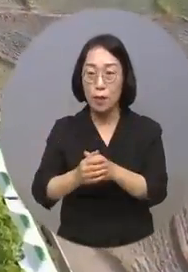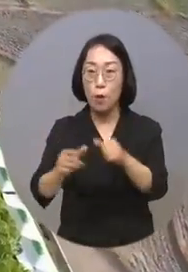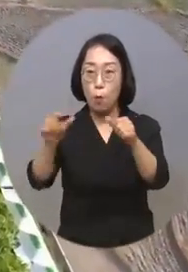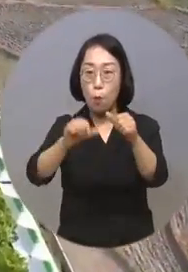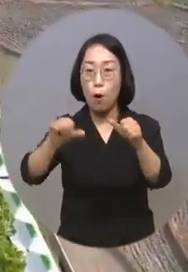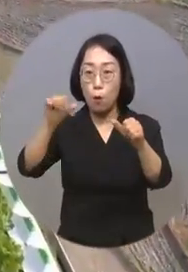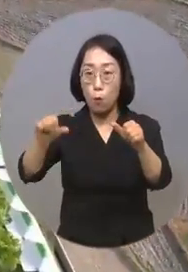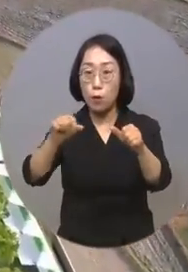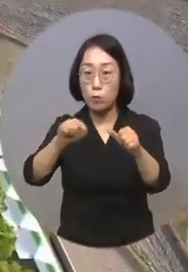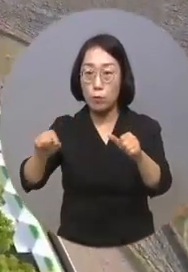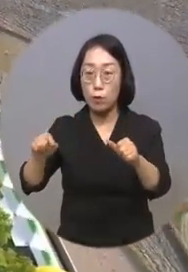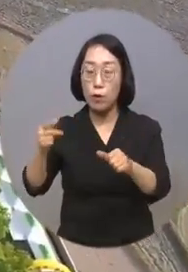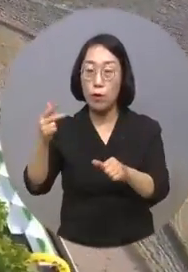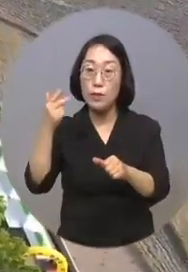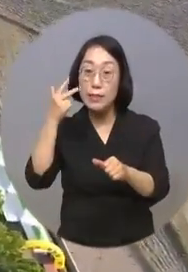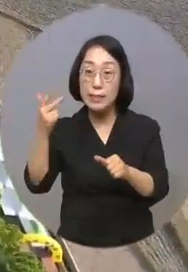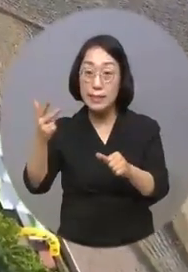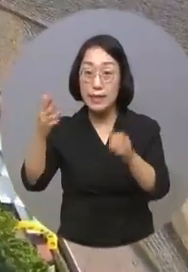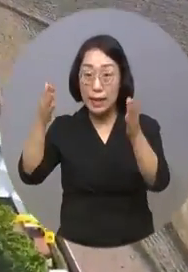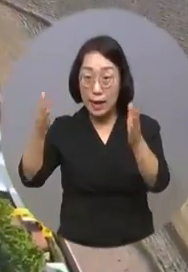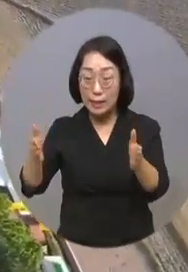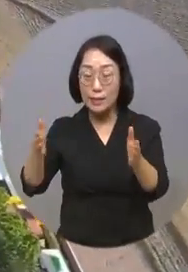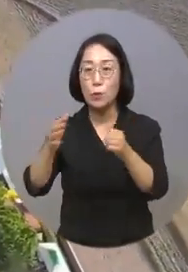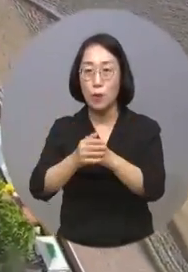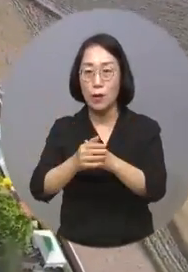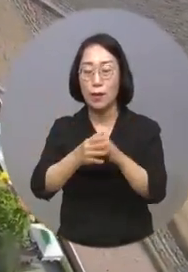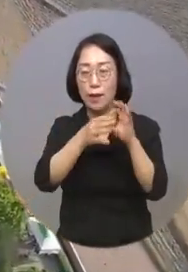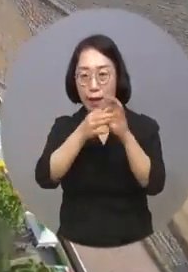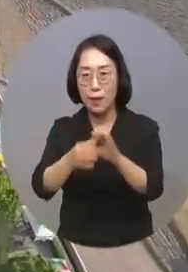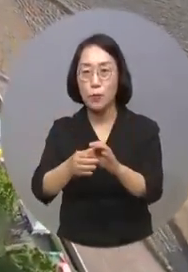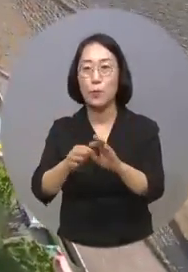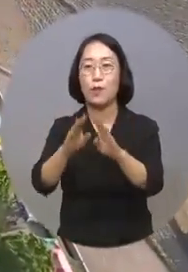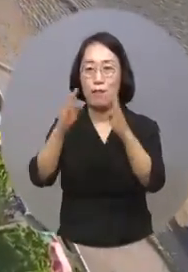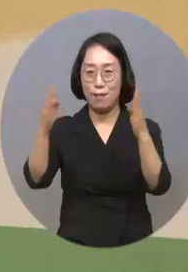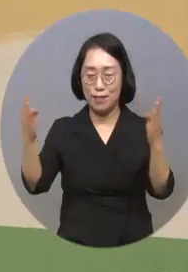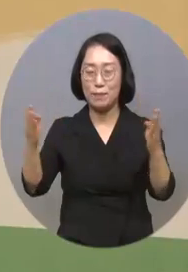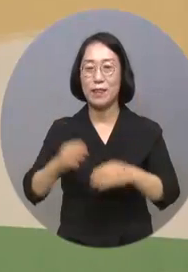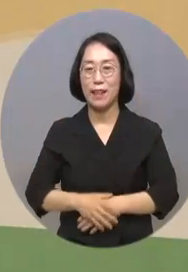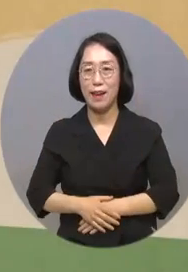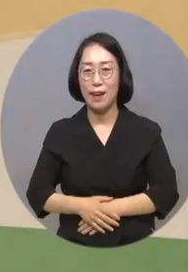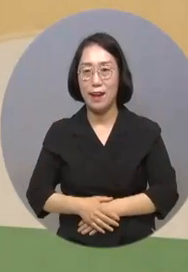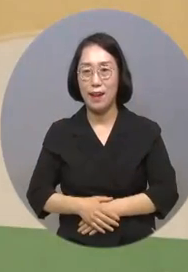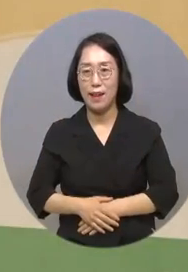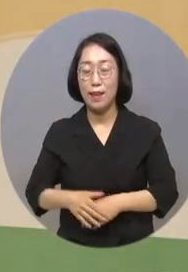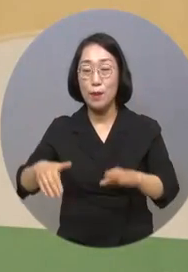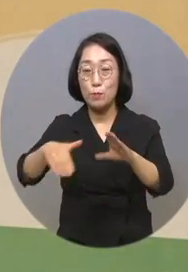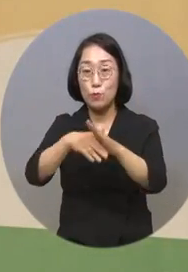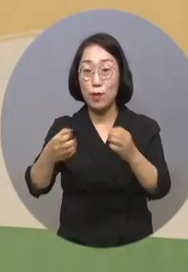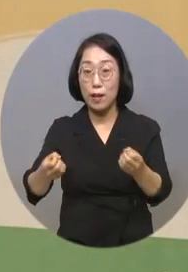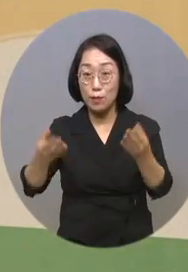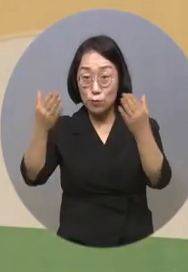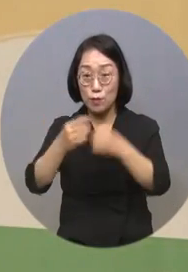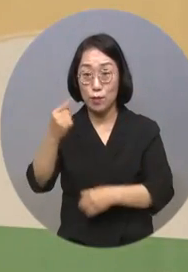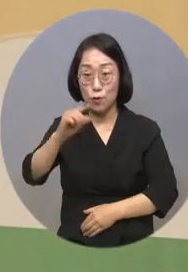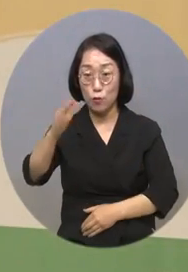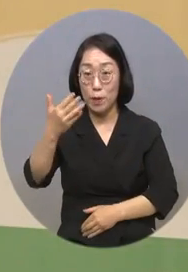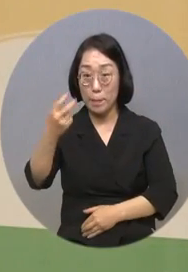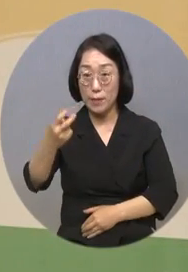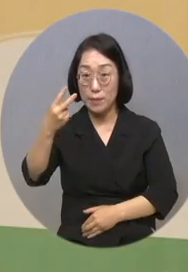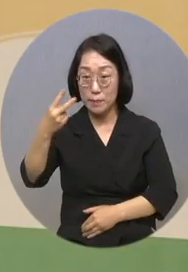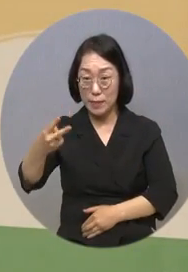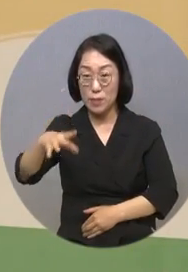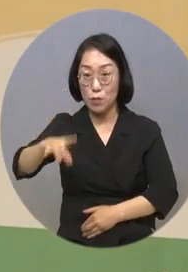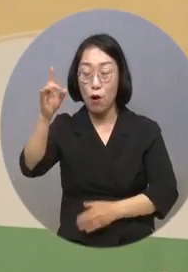5월 5일부터 7일까지 오수의견공원에서 진행됐습니다. 의견문화제는 1982년부터